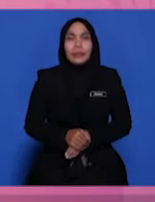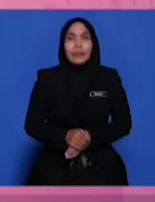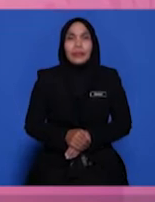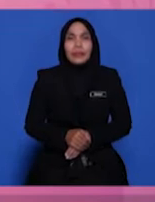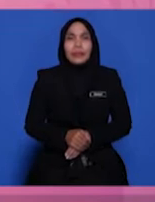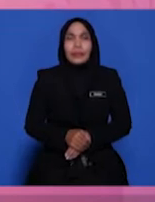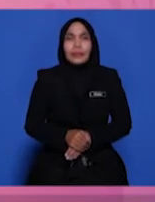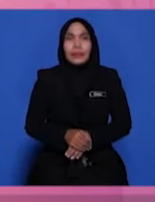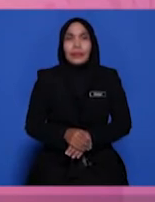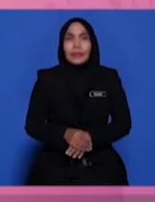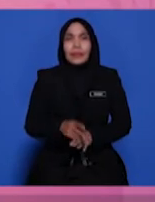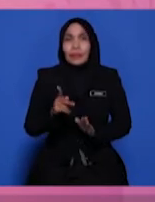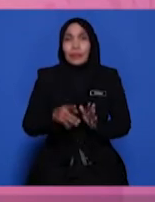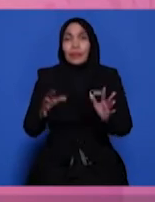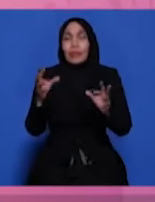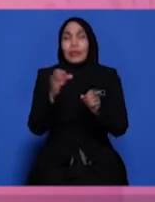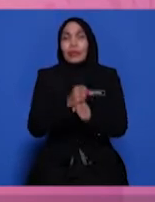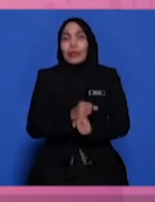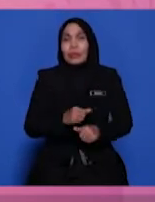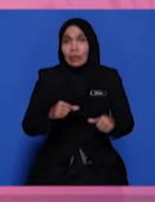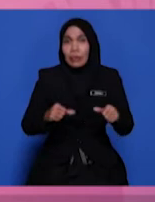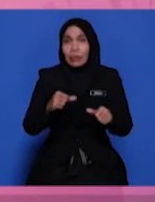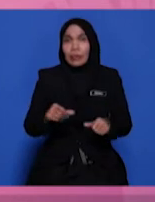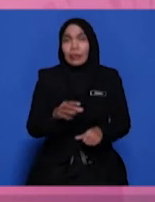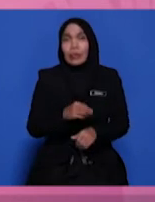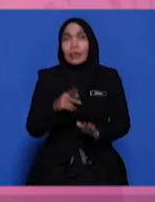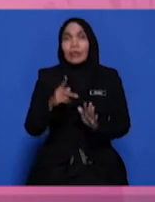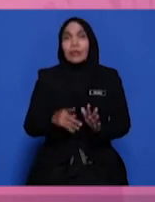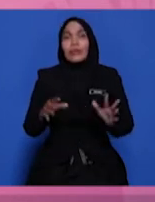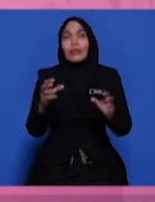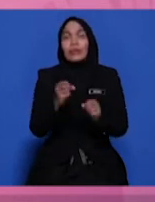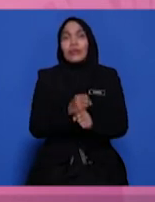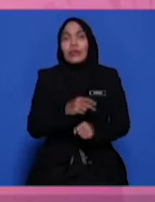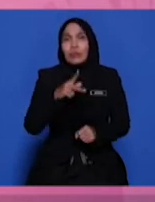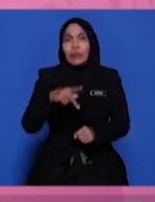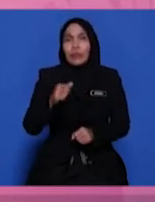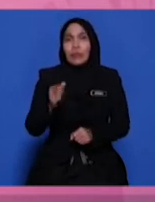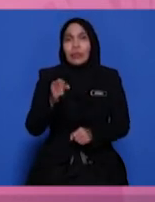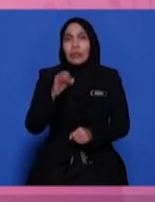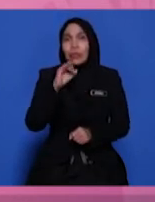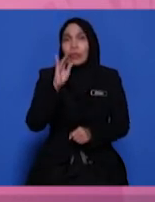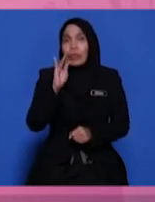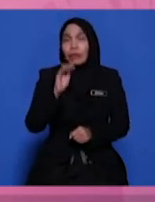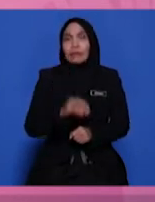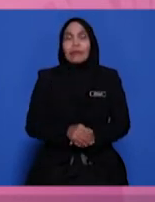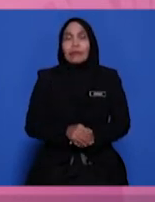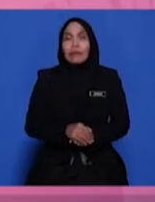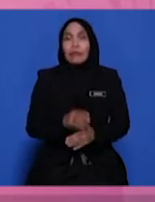Pendapatan aktif dan pendapatan pasif bulanan Puan Li masing-masing ialah RM2,000